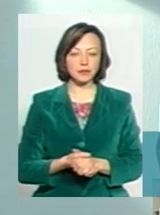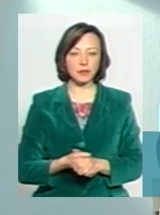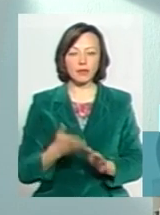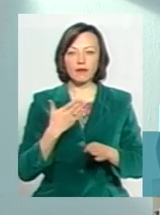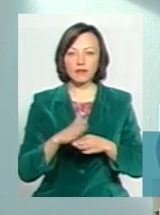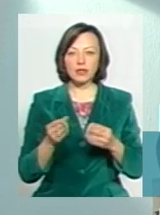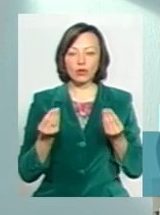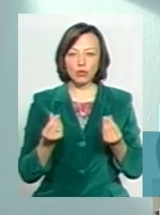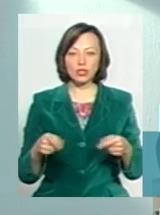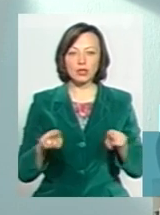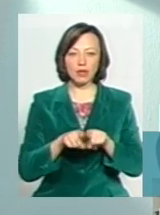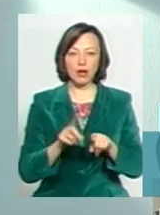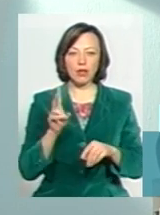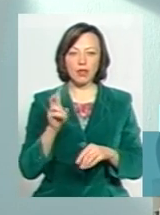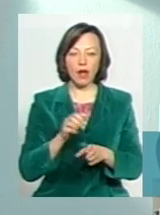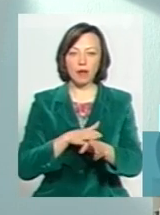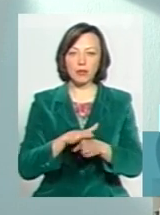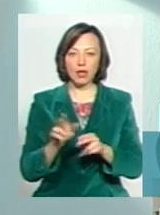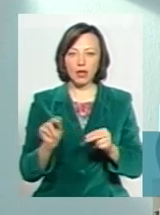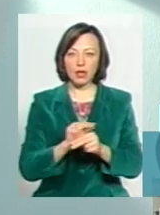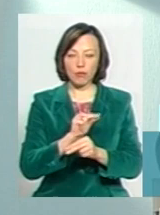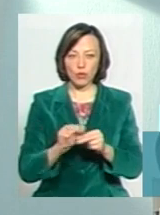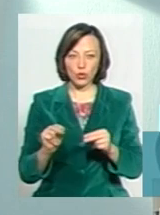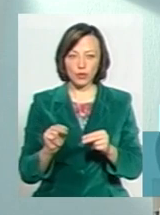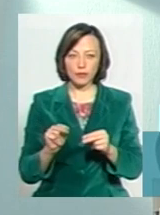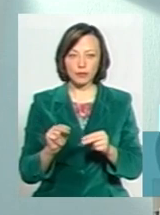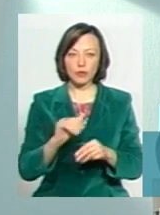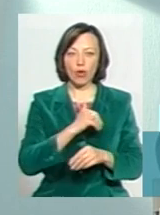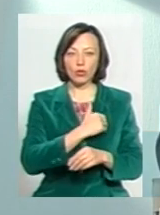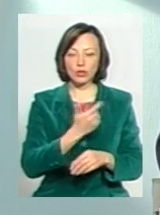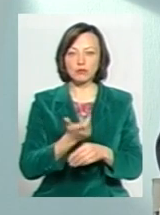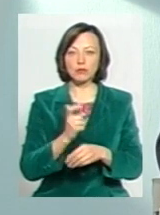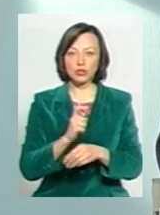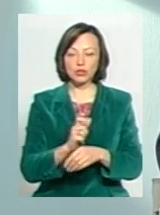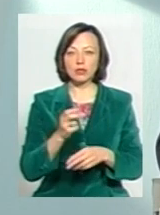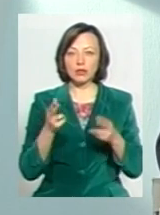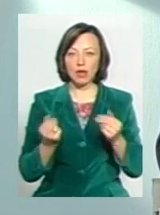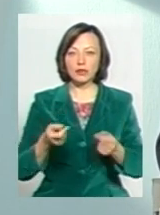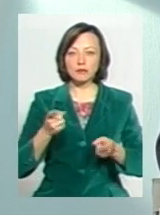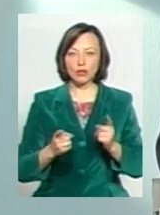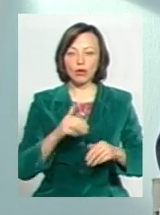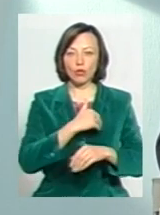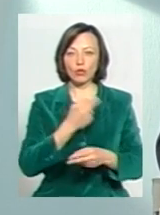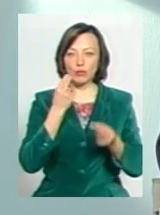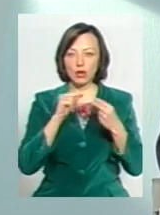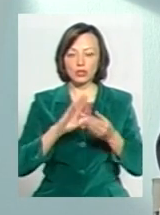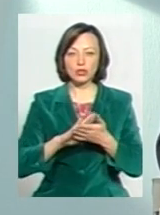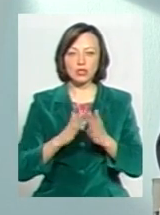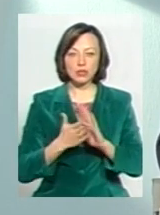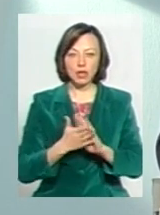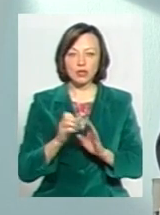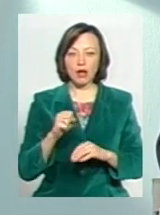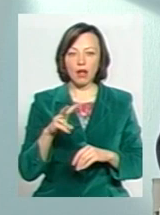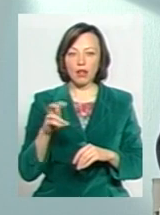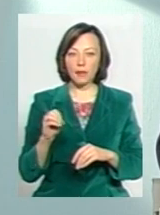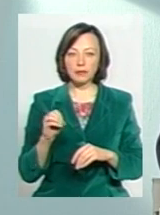Виділені кошти також на капітальні ремонти. Хотілося б більше, так, звичайно, ми хочемо покращити стан, але